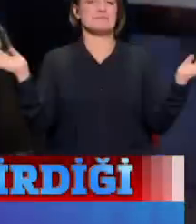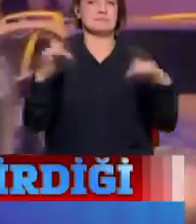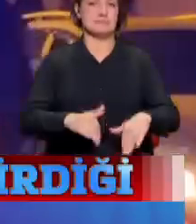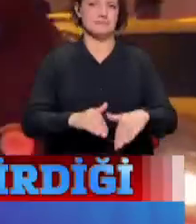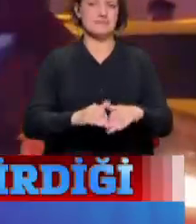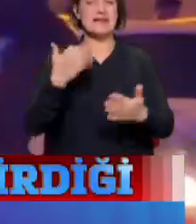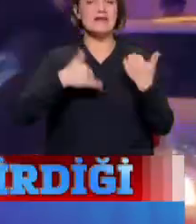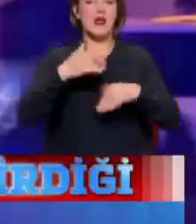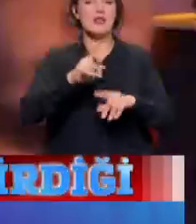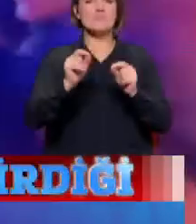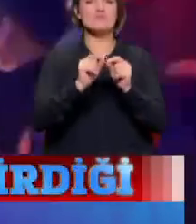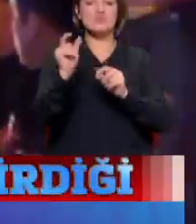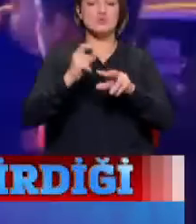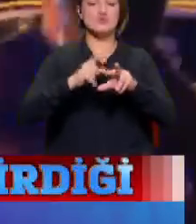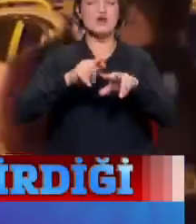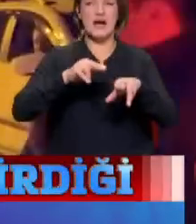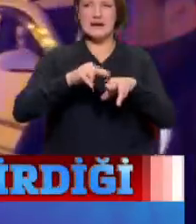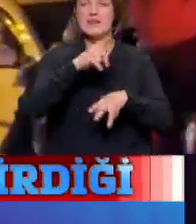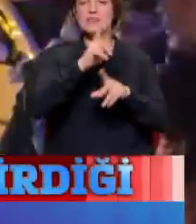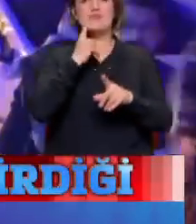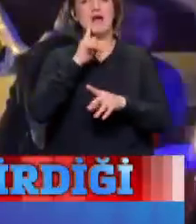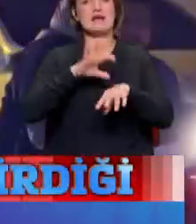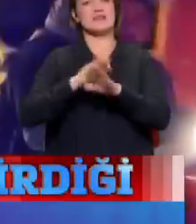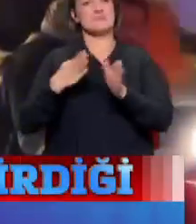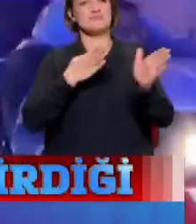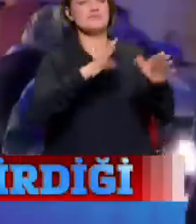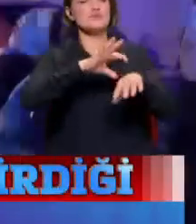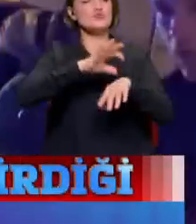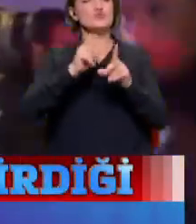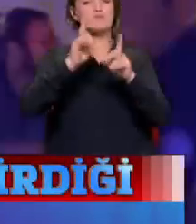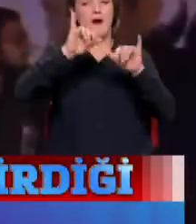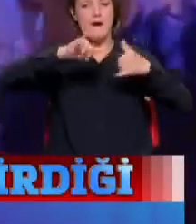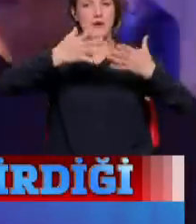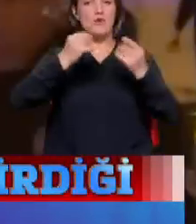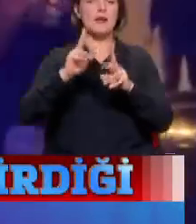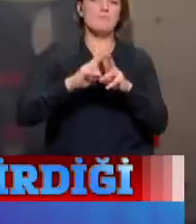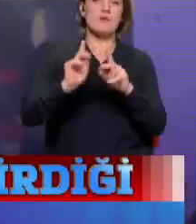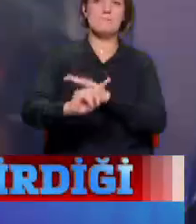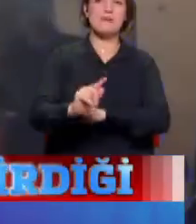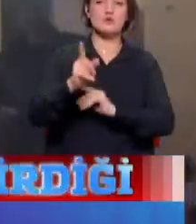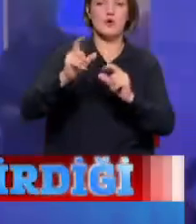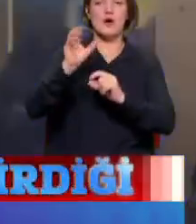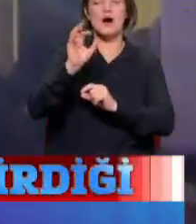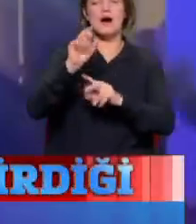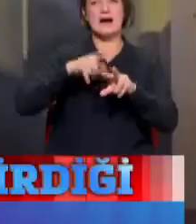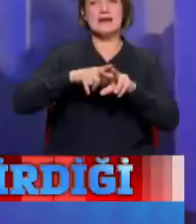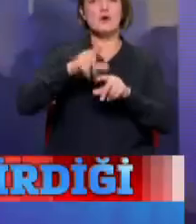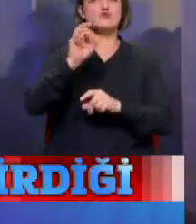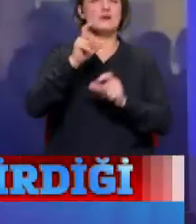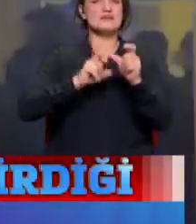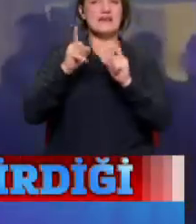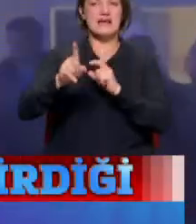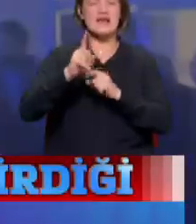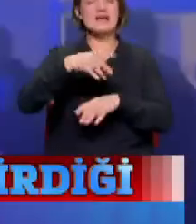edildi yaralılar Bucak Devlet hastanesine kaldırıldı Durumu ağır olan polis memuru Ali Osman s Isparta Süleyman